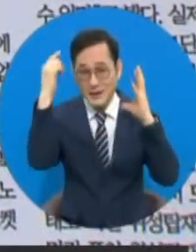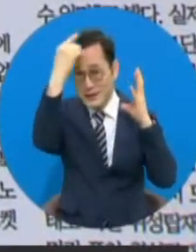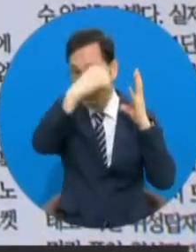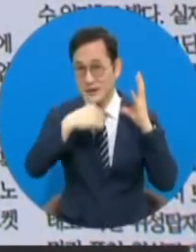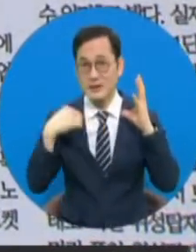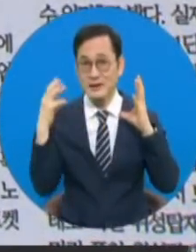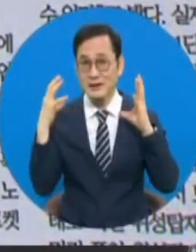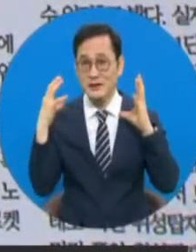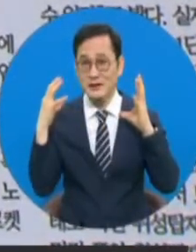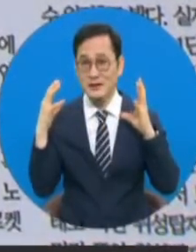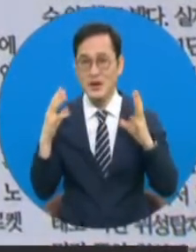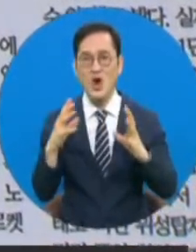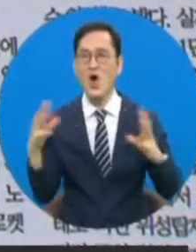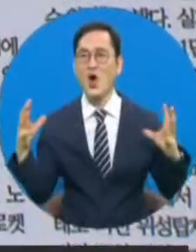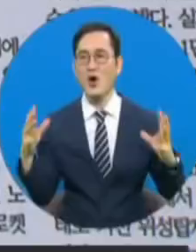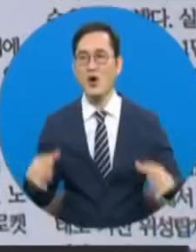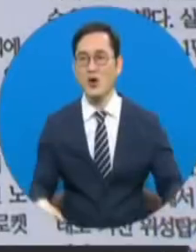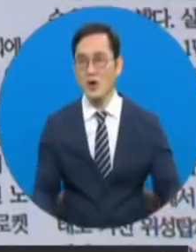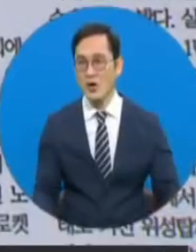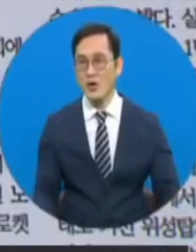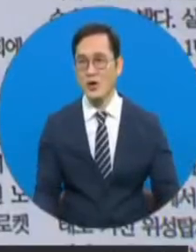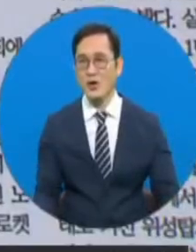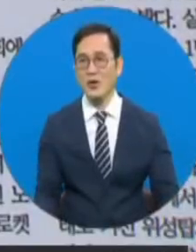좀 더 큽니다 가분수입니다